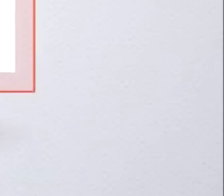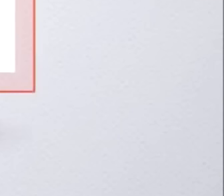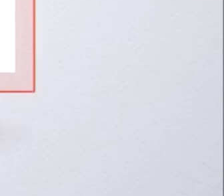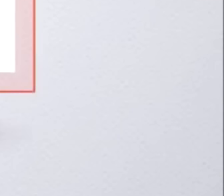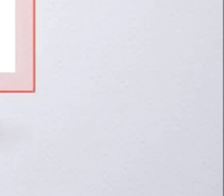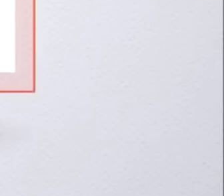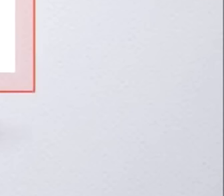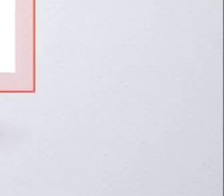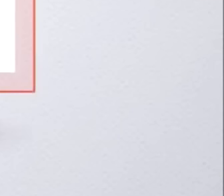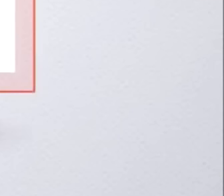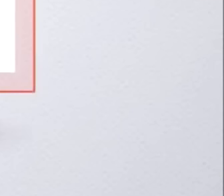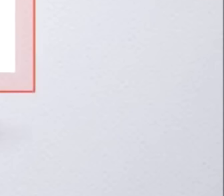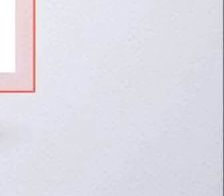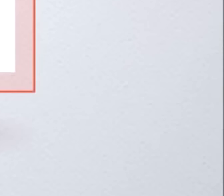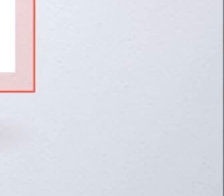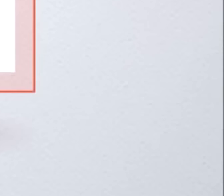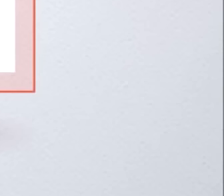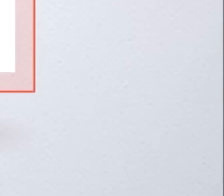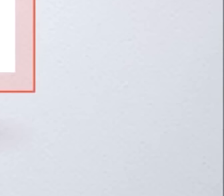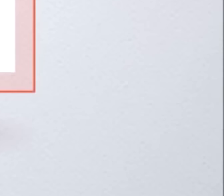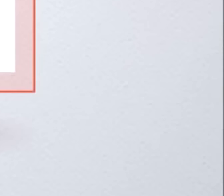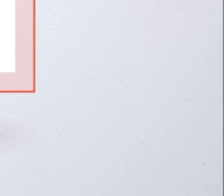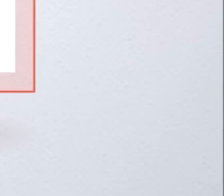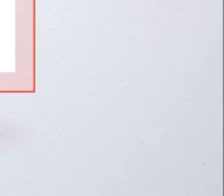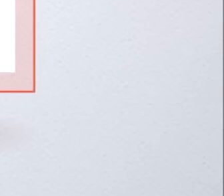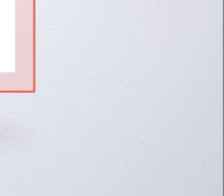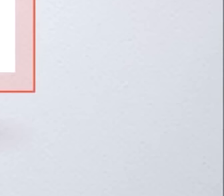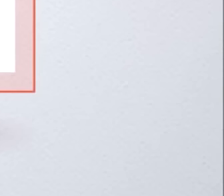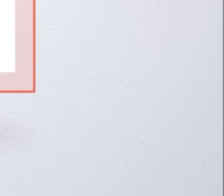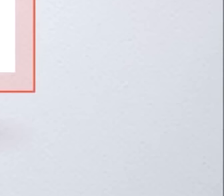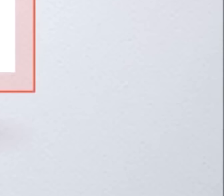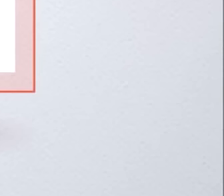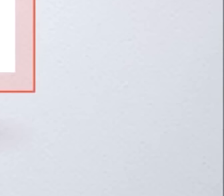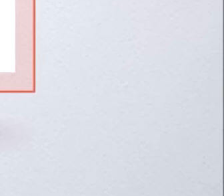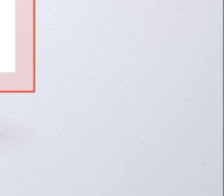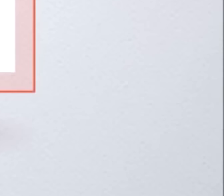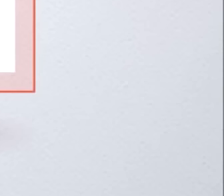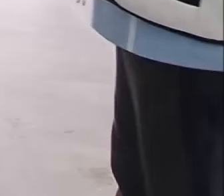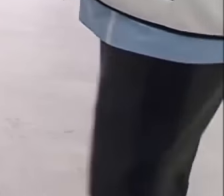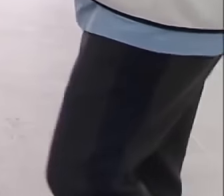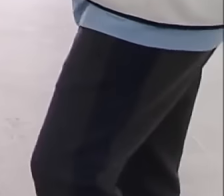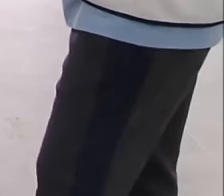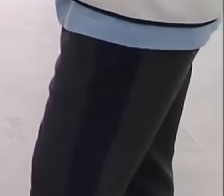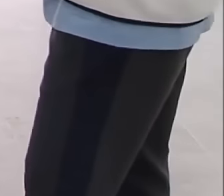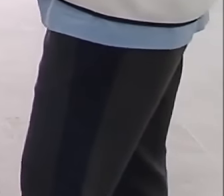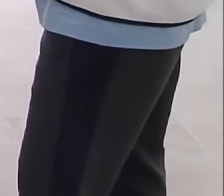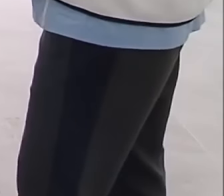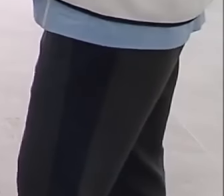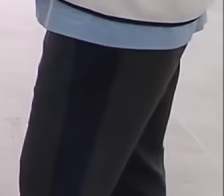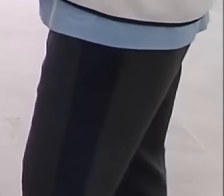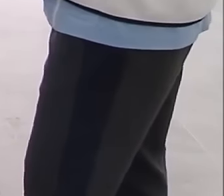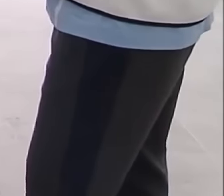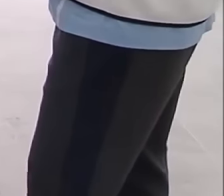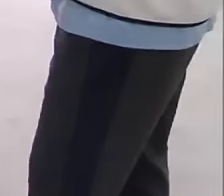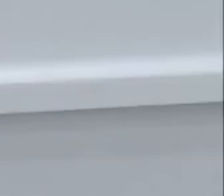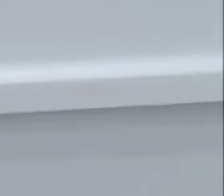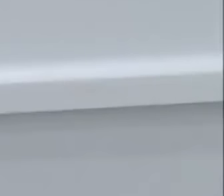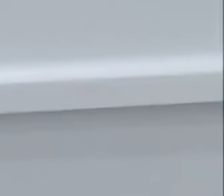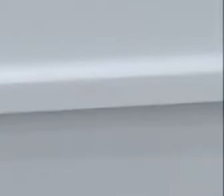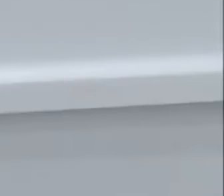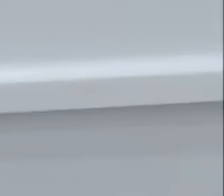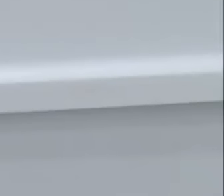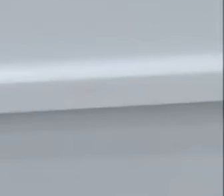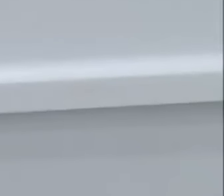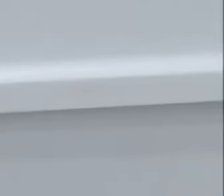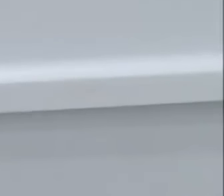12.5 % 1차 조사 대와 비슷했지만 10대에서 30대까지 후보를 바꿀 수 있다는 응답이